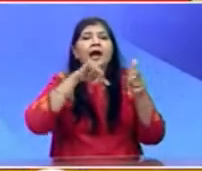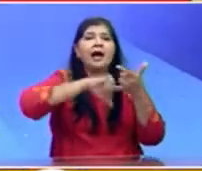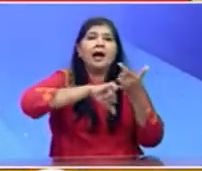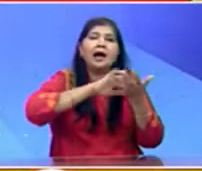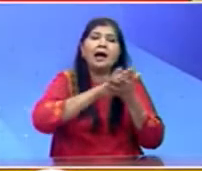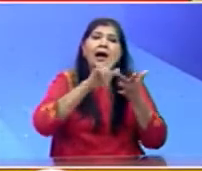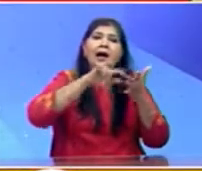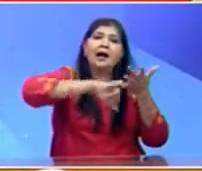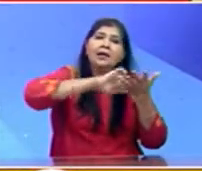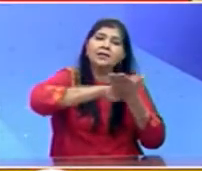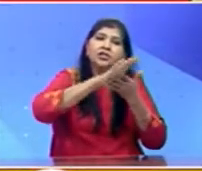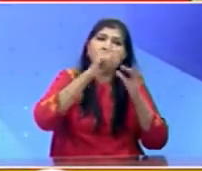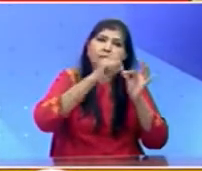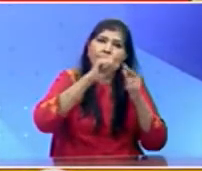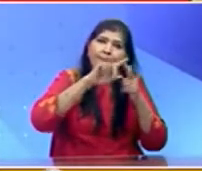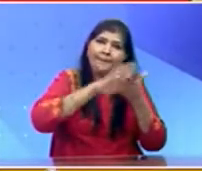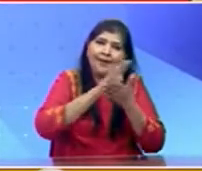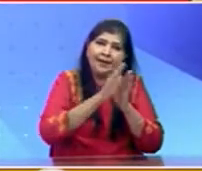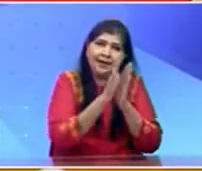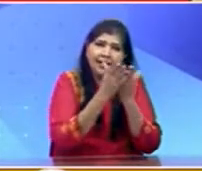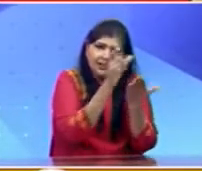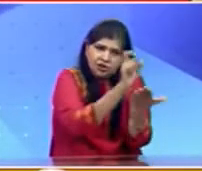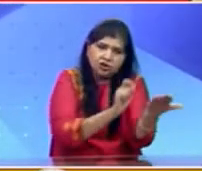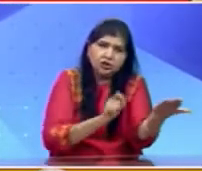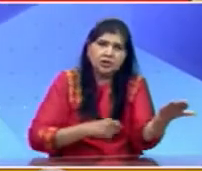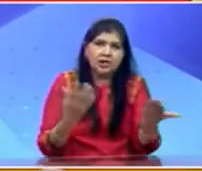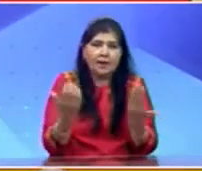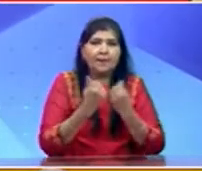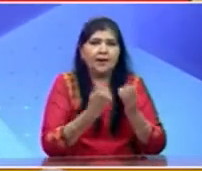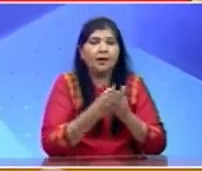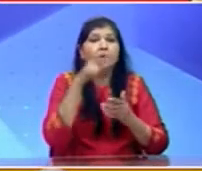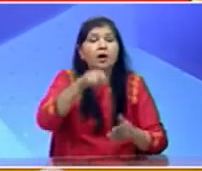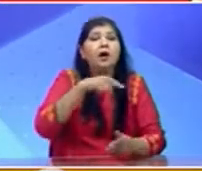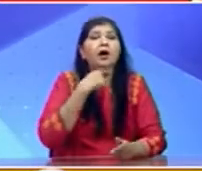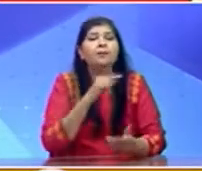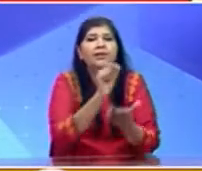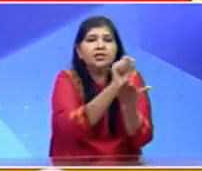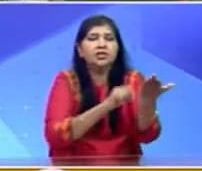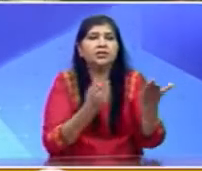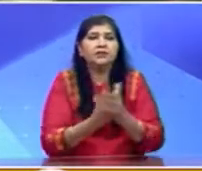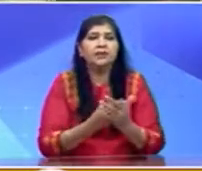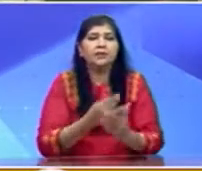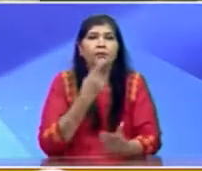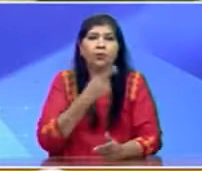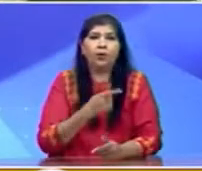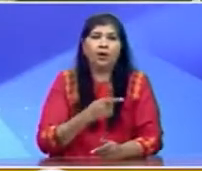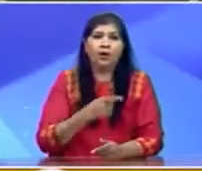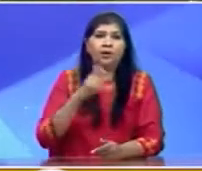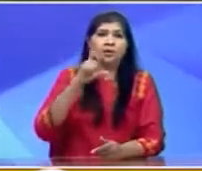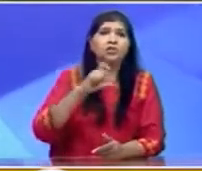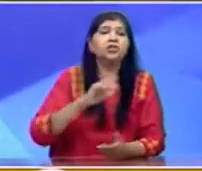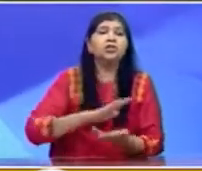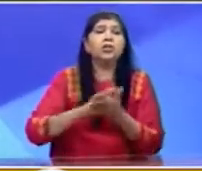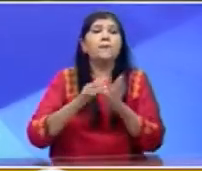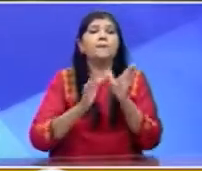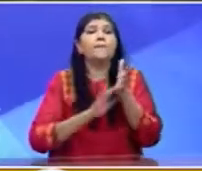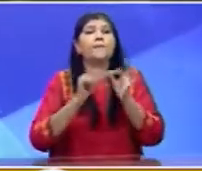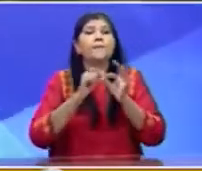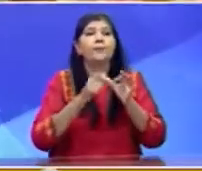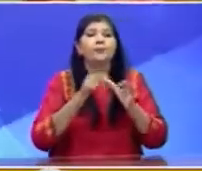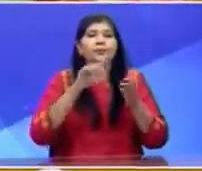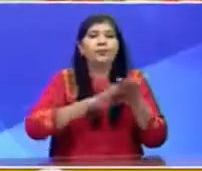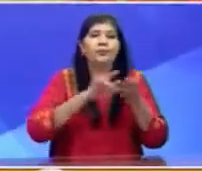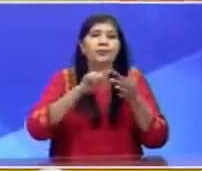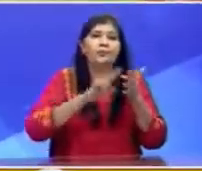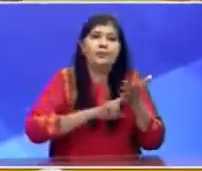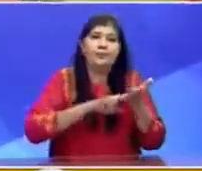का एक पत्र मिला है। उन्होंने अपने पत्र में चंबा के मिंजर